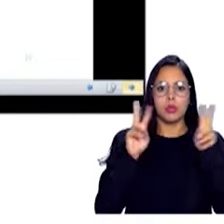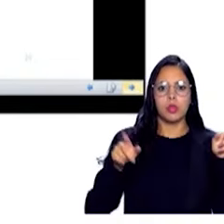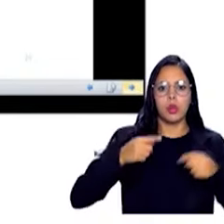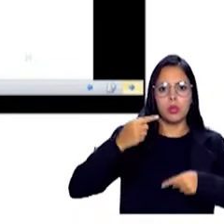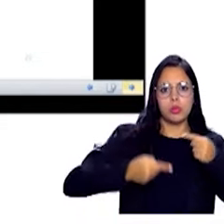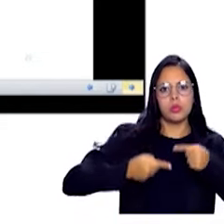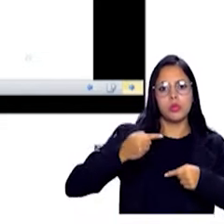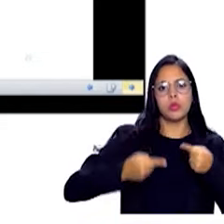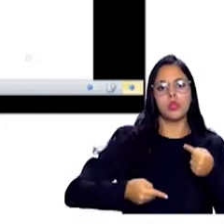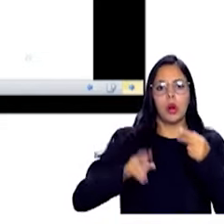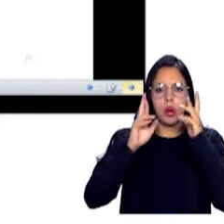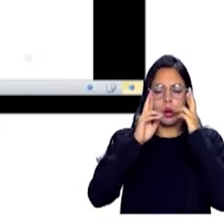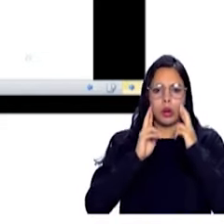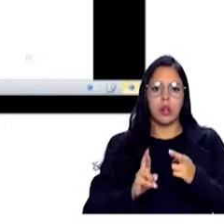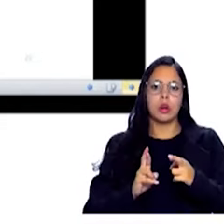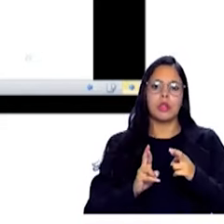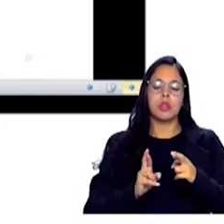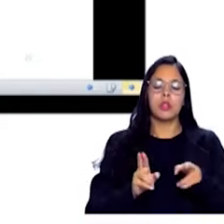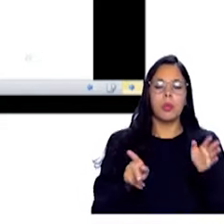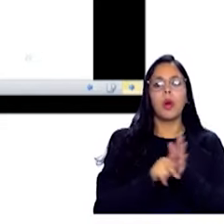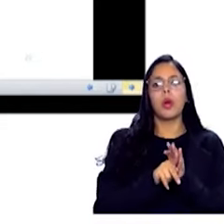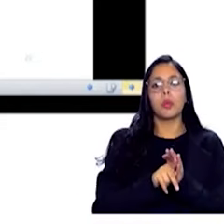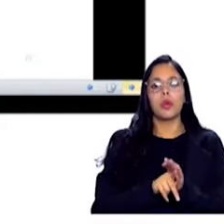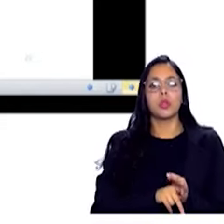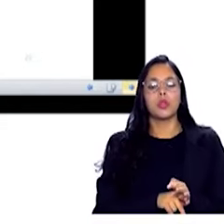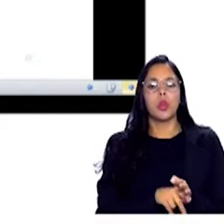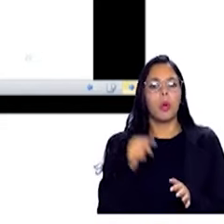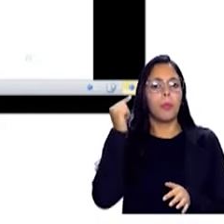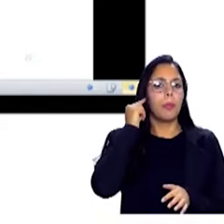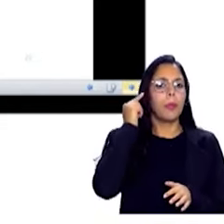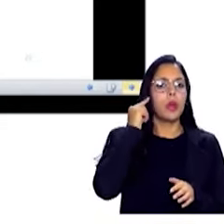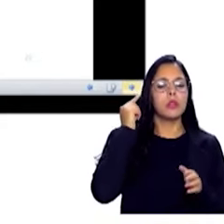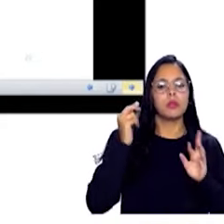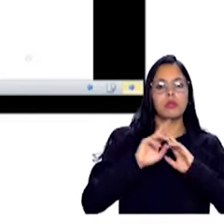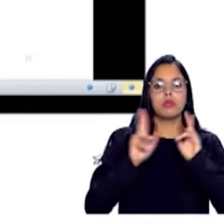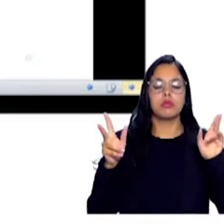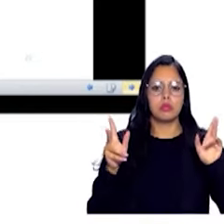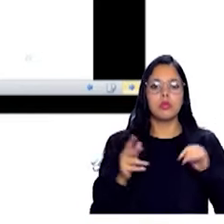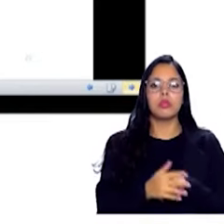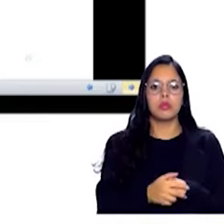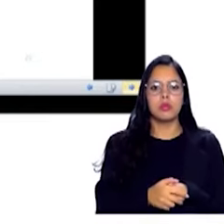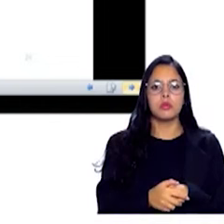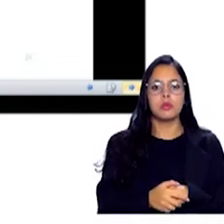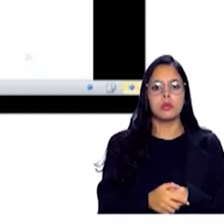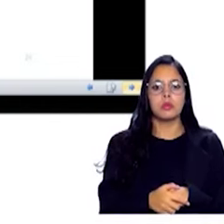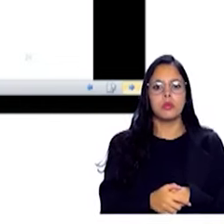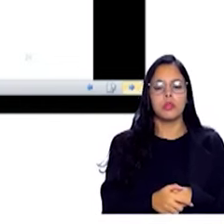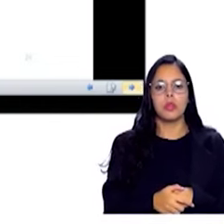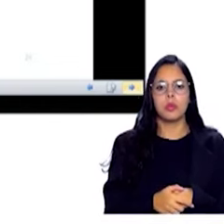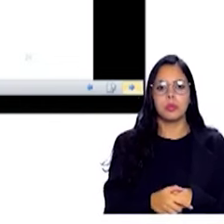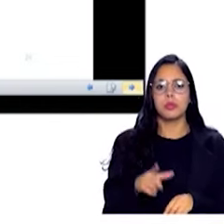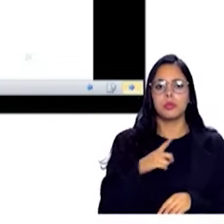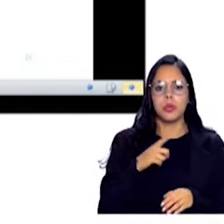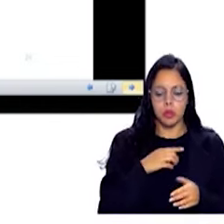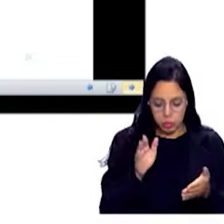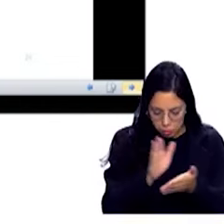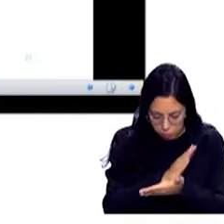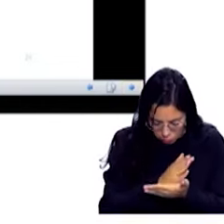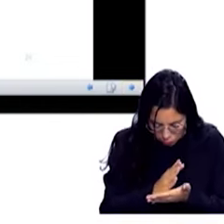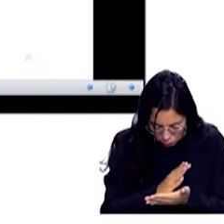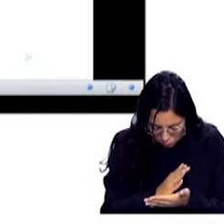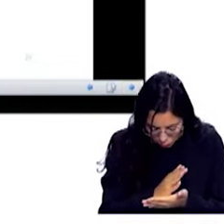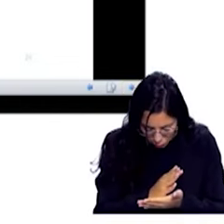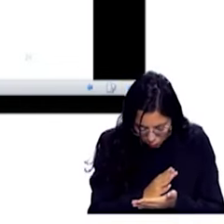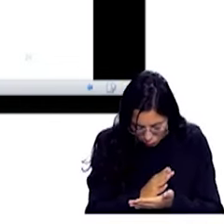significative pratiche negative perché come dirà tra breve Il rinvio pregiudiziale una volta disposto sospende automaticamente Il processo